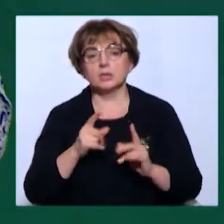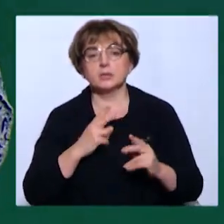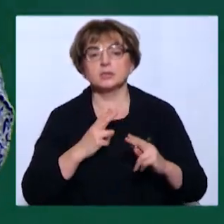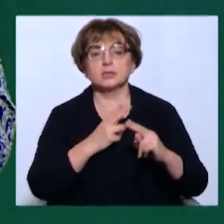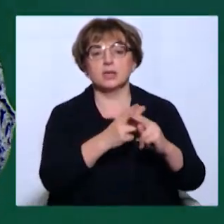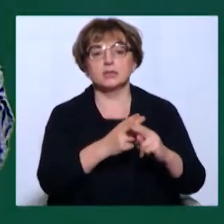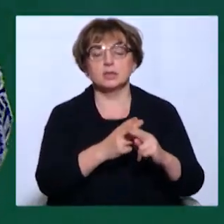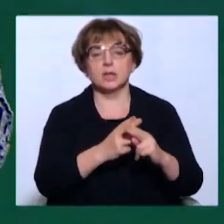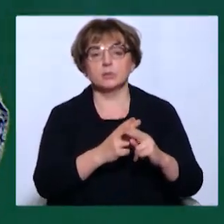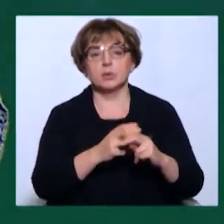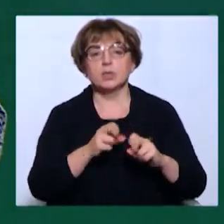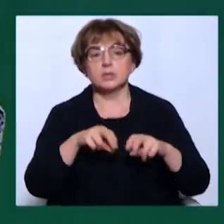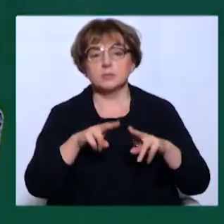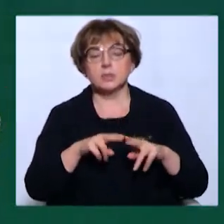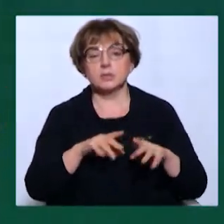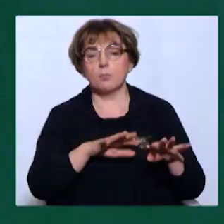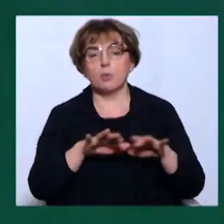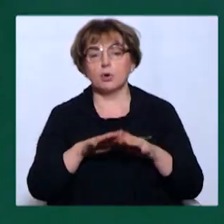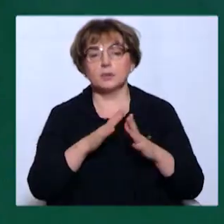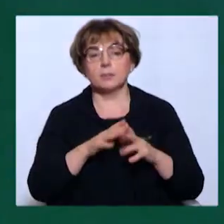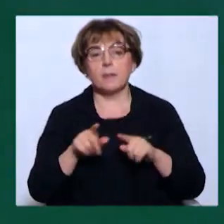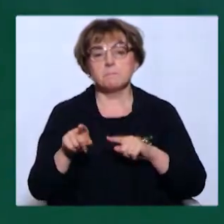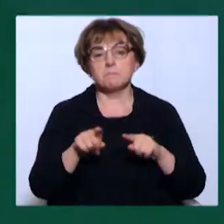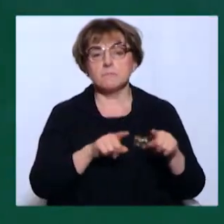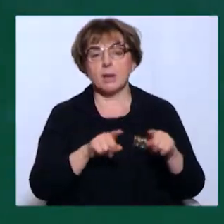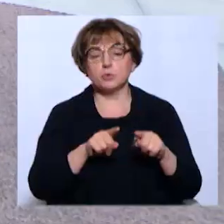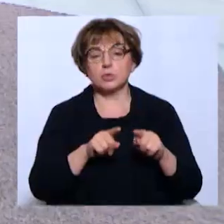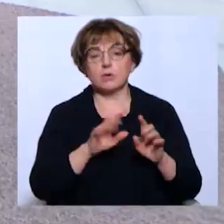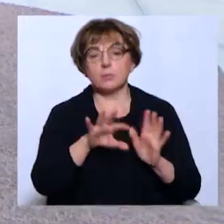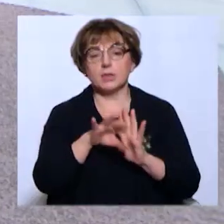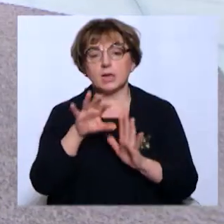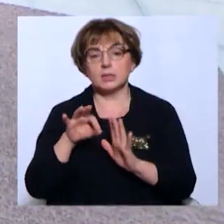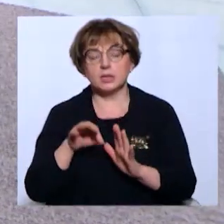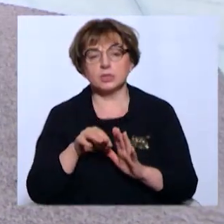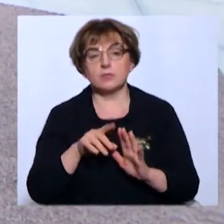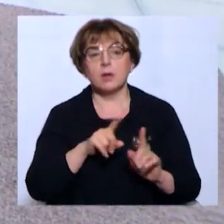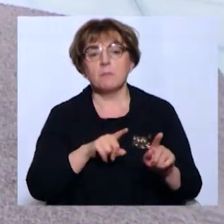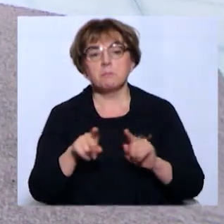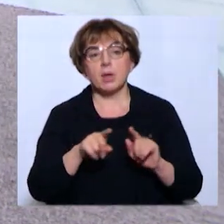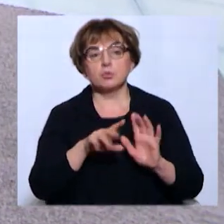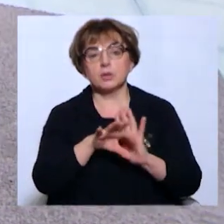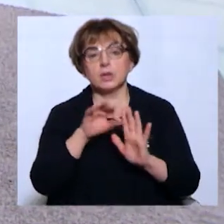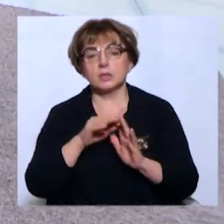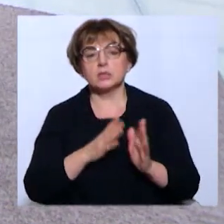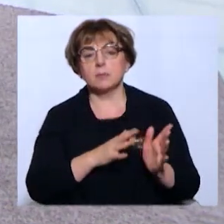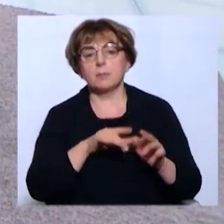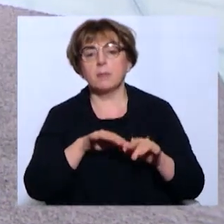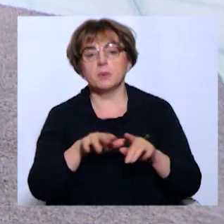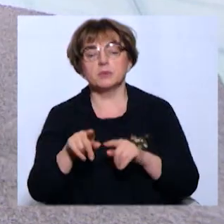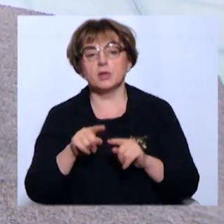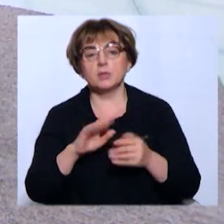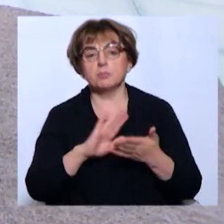საწინააღმდეგო ალტერნატული პროცესი არის მამოძრავებელი გადარჩევა. მამოძრავებელი გადარჩევა მიმდინარეობს იმ